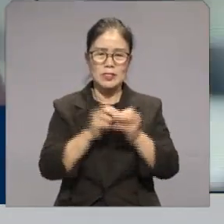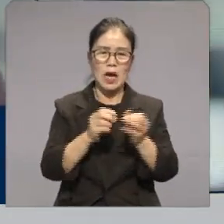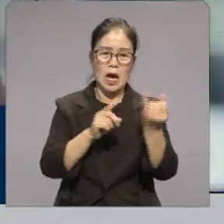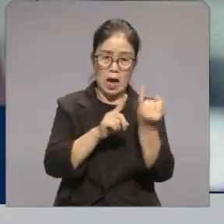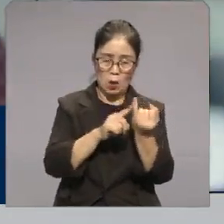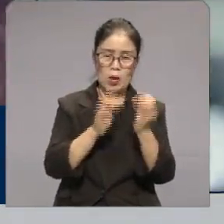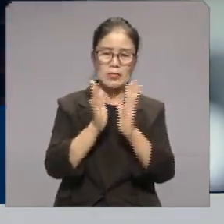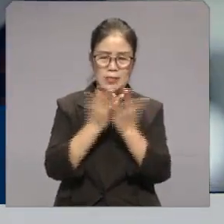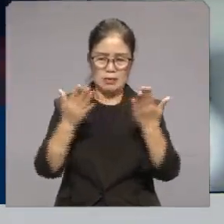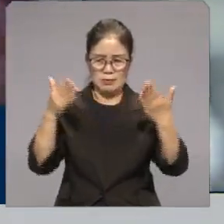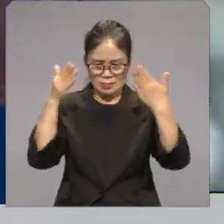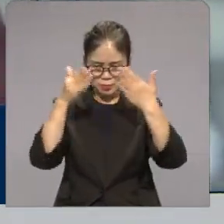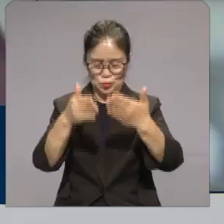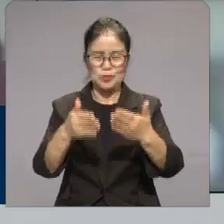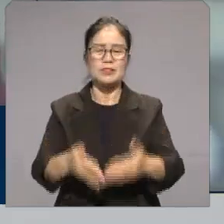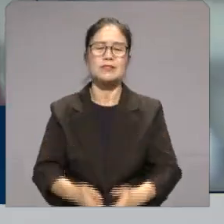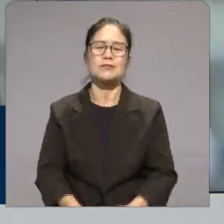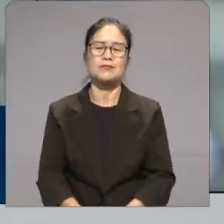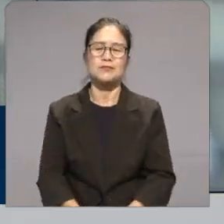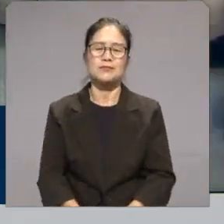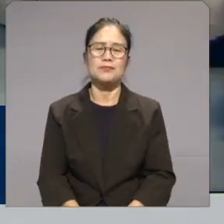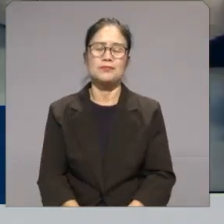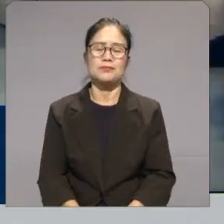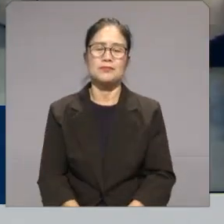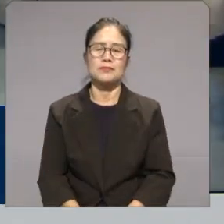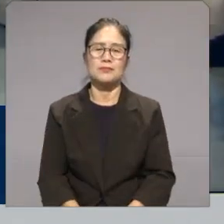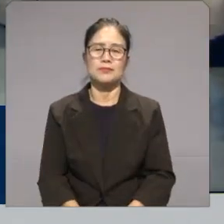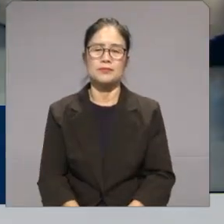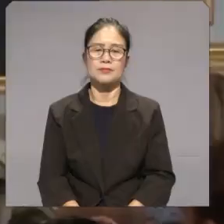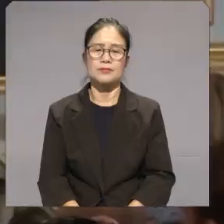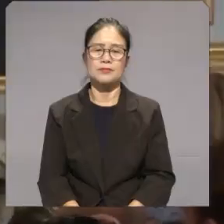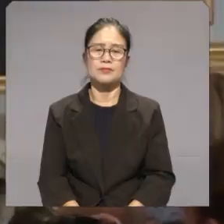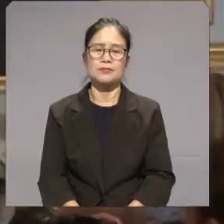작품을 집중 조명했습니다. 이윤택 기자입니다.